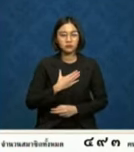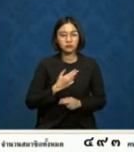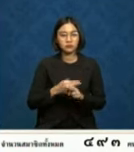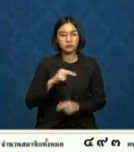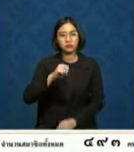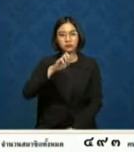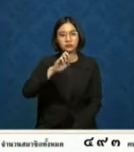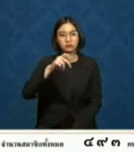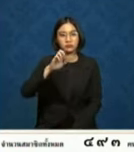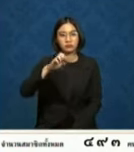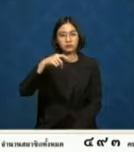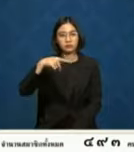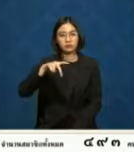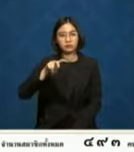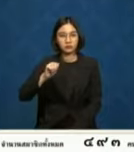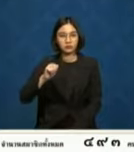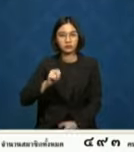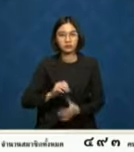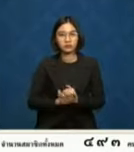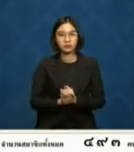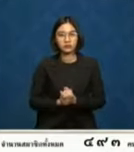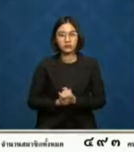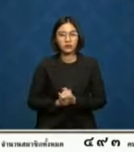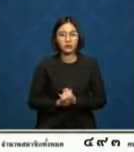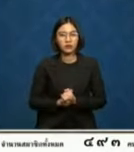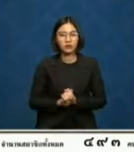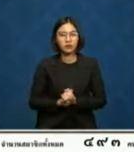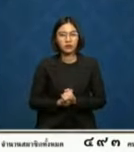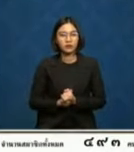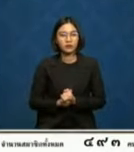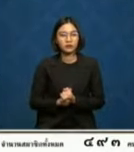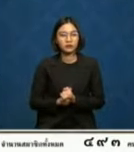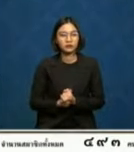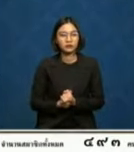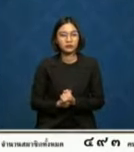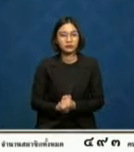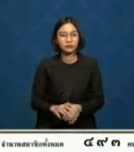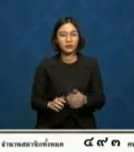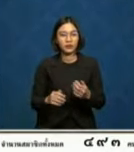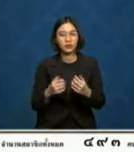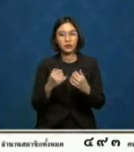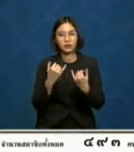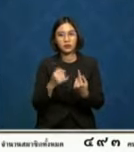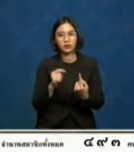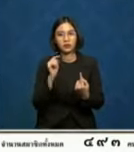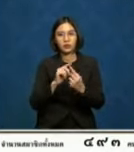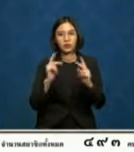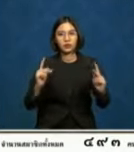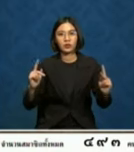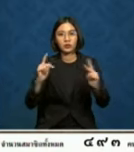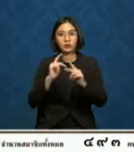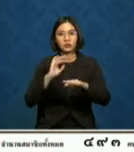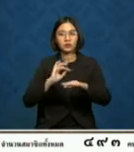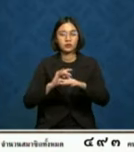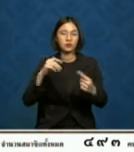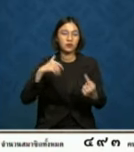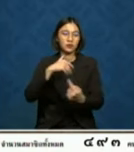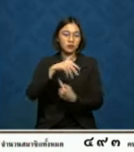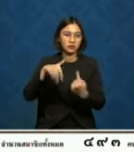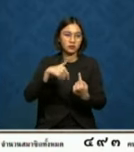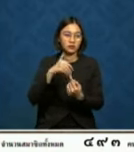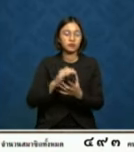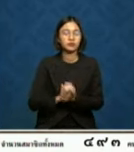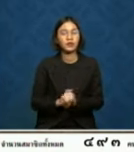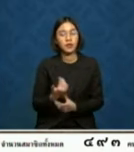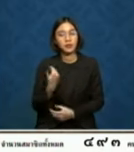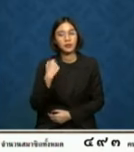หมะรายชื่อพรรคประชาชนครับเ่อในการอภิปรายมาตรา 17ของกระทรวงทรัพยากรธรรมชาตและสิ่งแวดล้อมครับผมเสนอตัด 2%